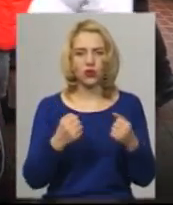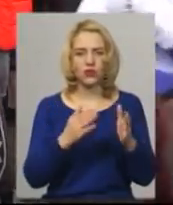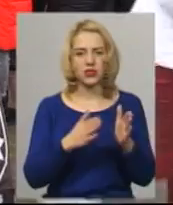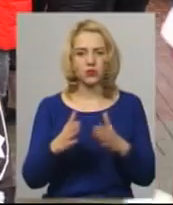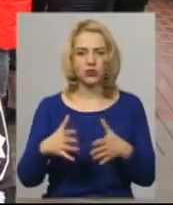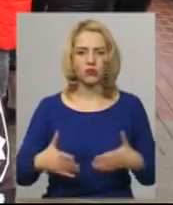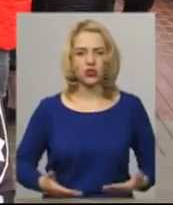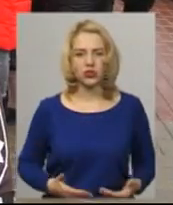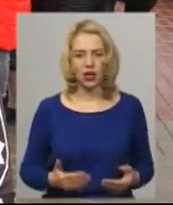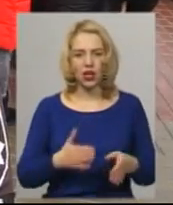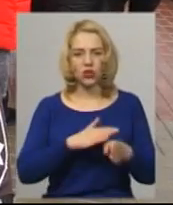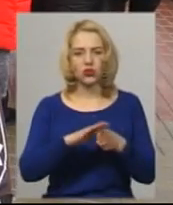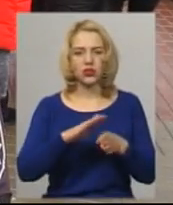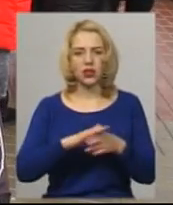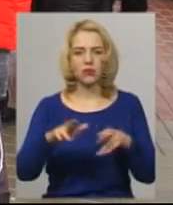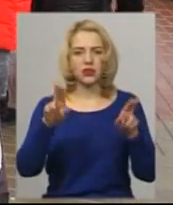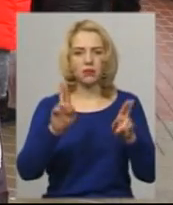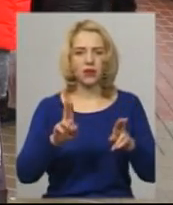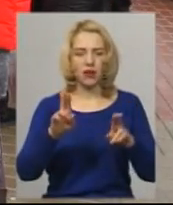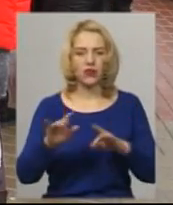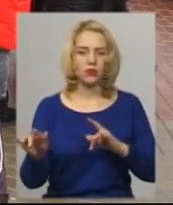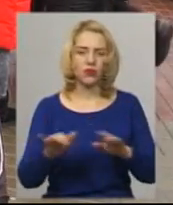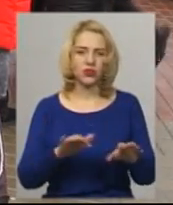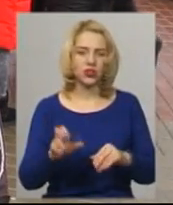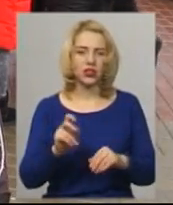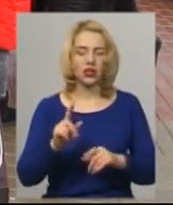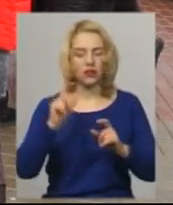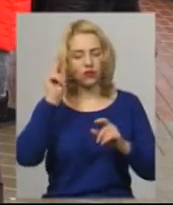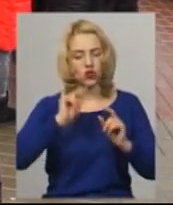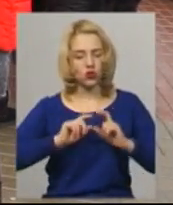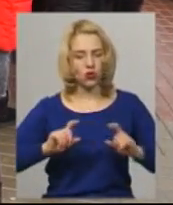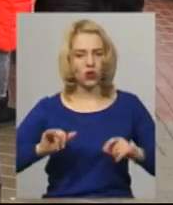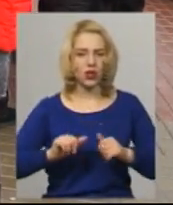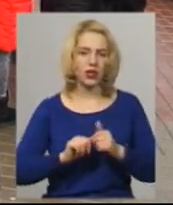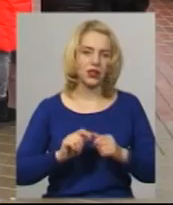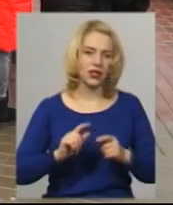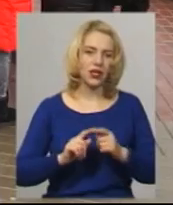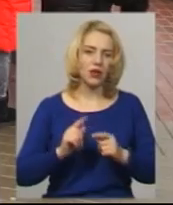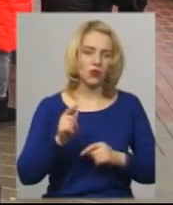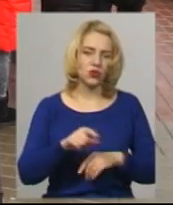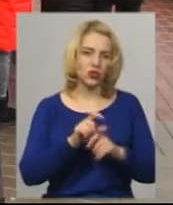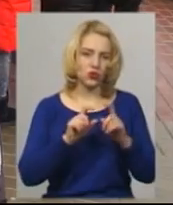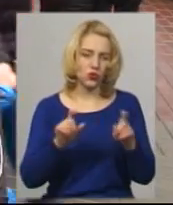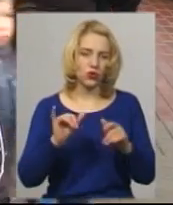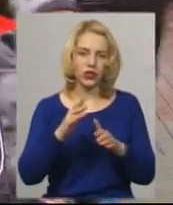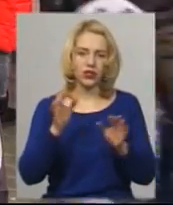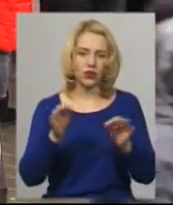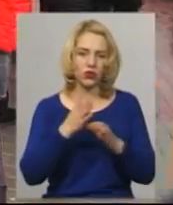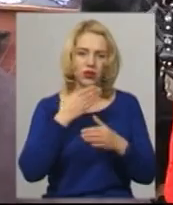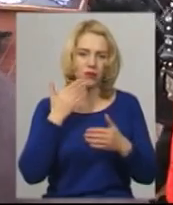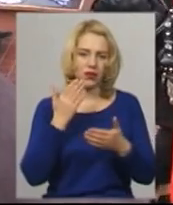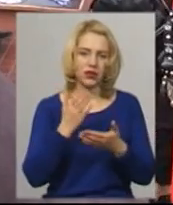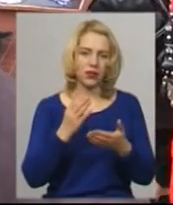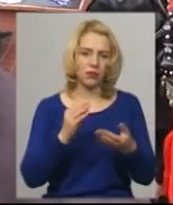життя, дотримуватись правил і норм поведінки як і в школі, так і поза нею, ну і ніколи не мати проблем з